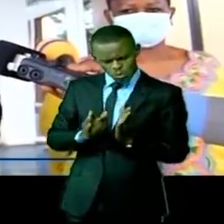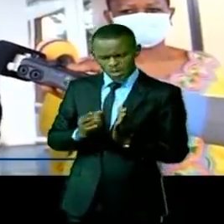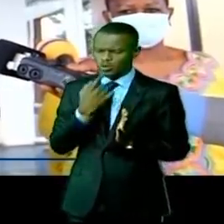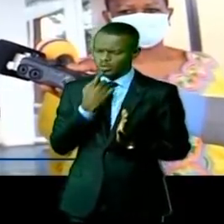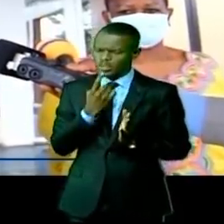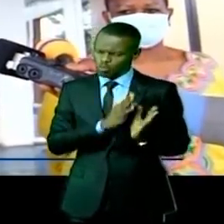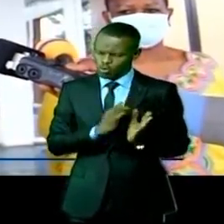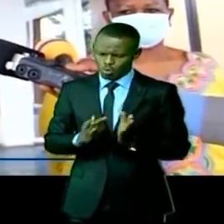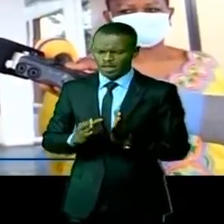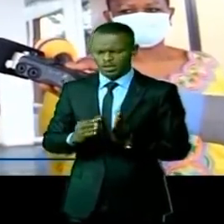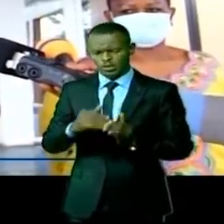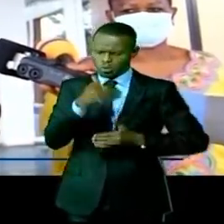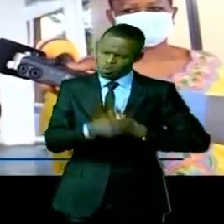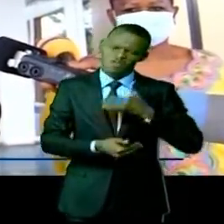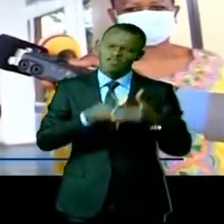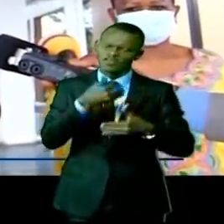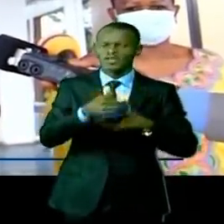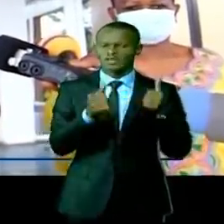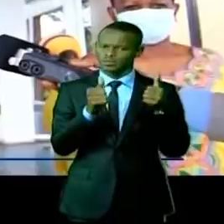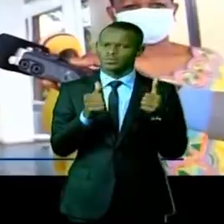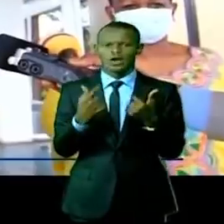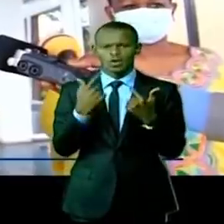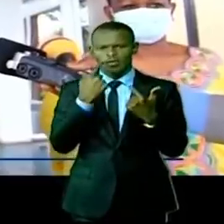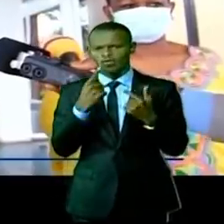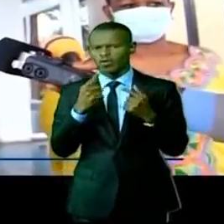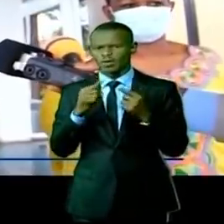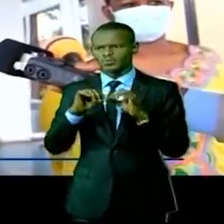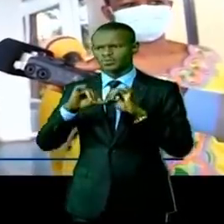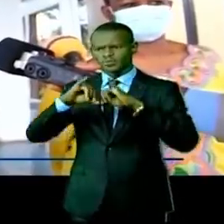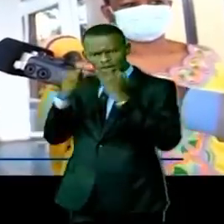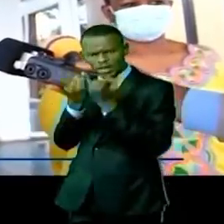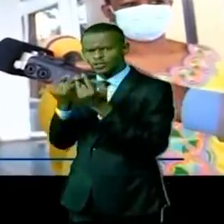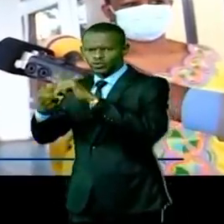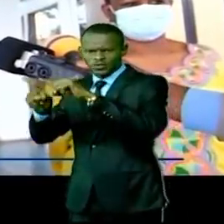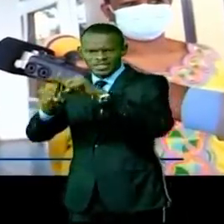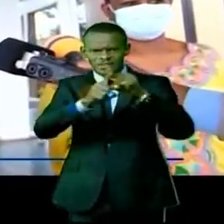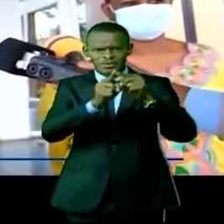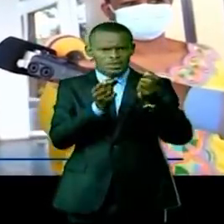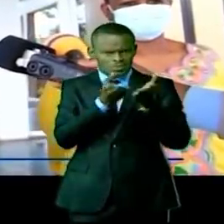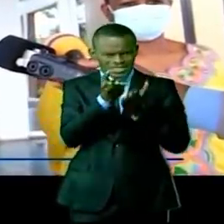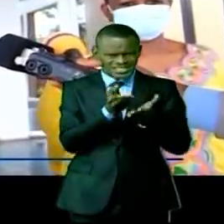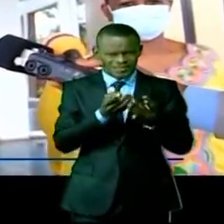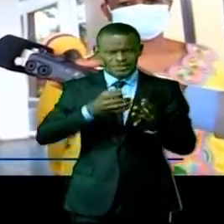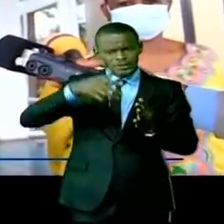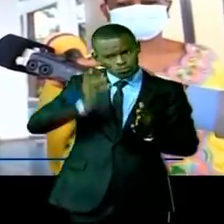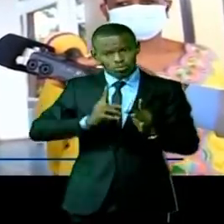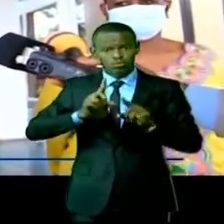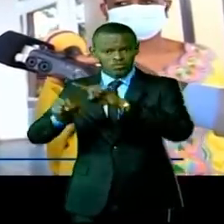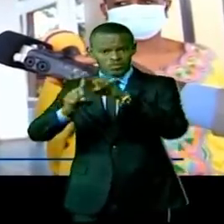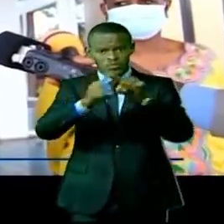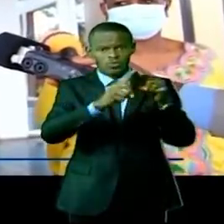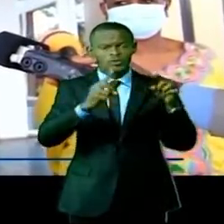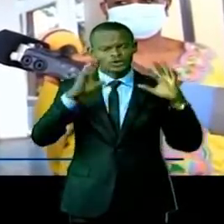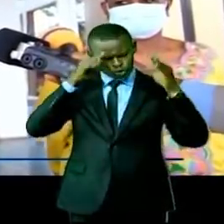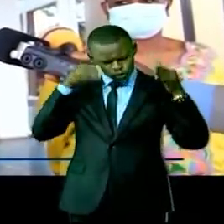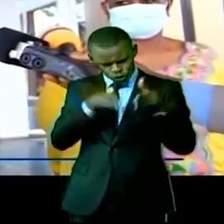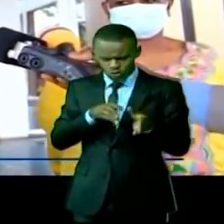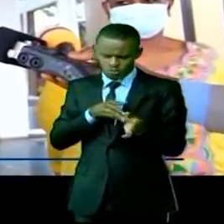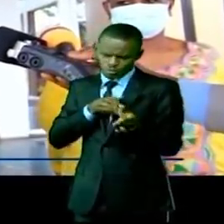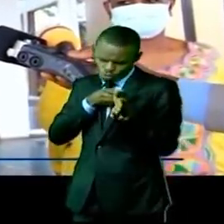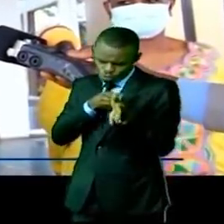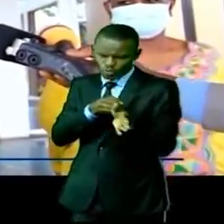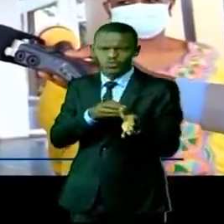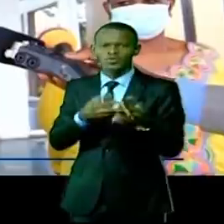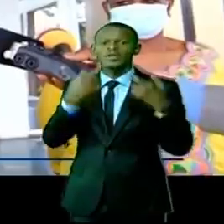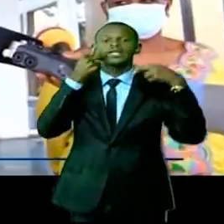conditions favorables. Toutes les institutions et les services compétents sont pleinement disposés du côté